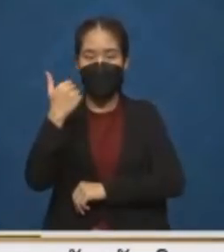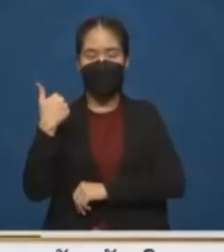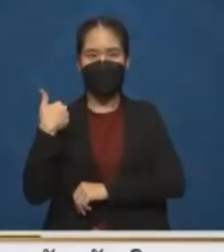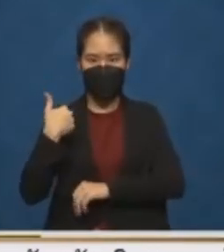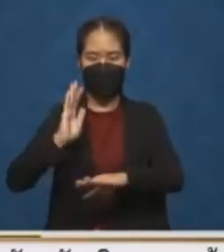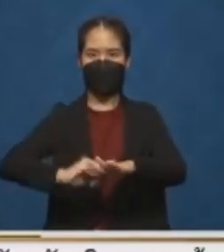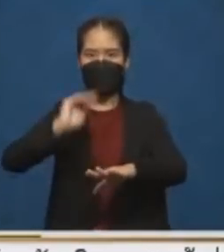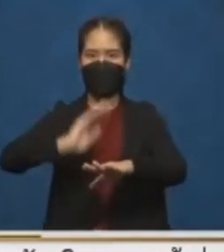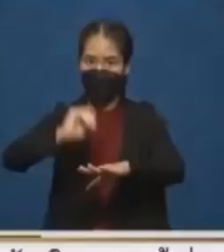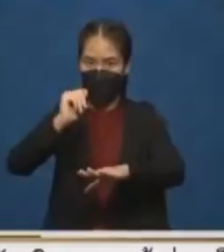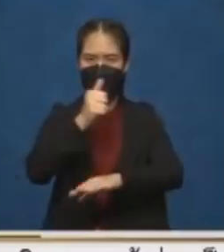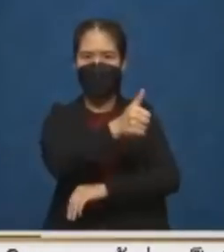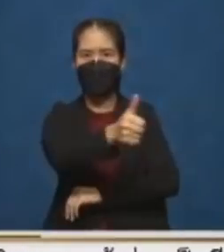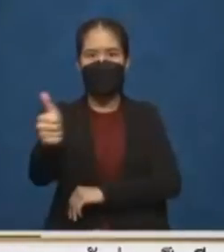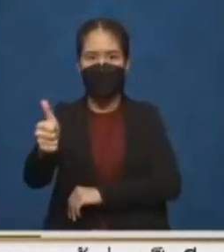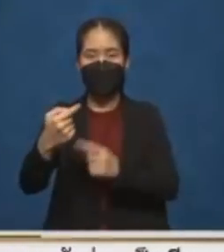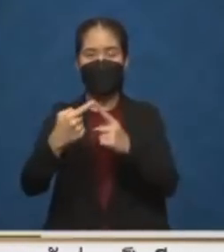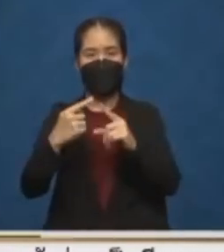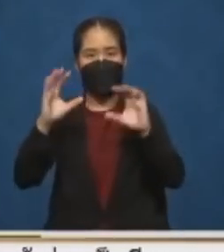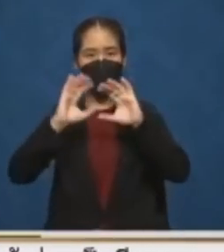ภายใต้การกกลบดูแลของรัฐบาล